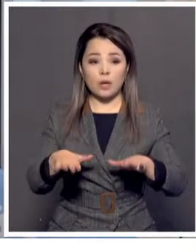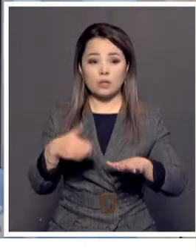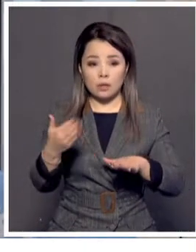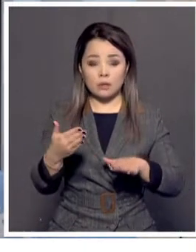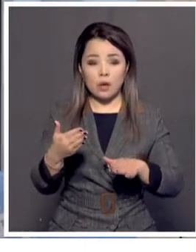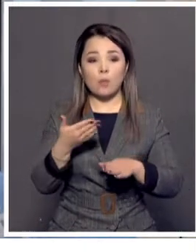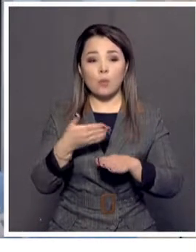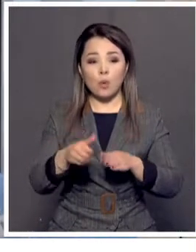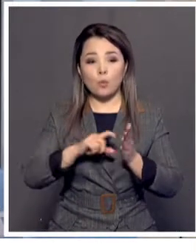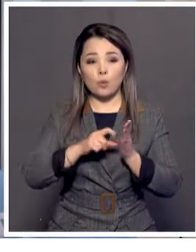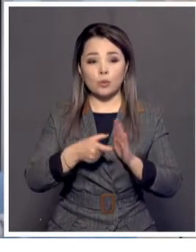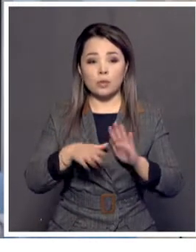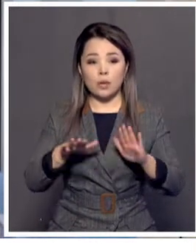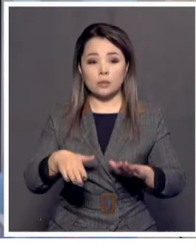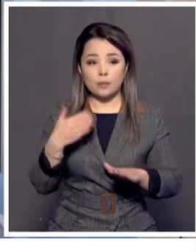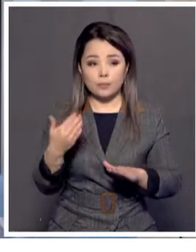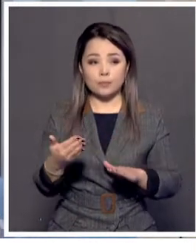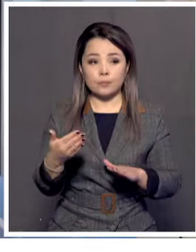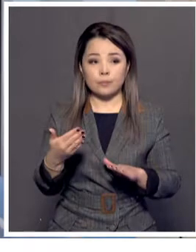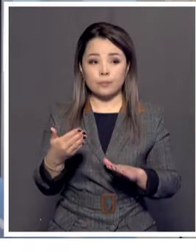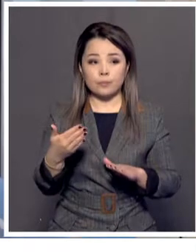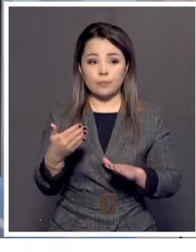травматология пунктіне